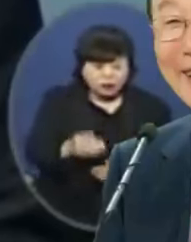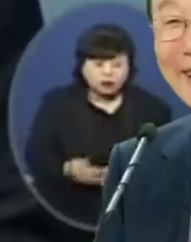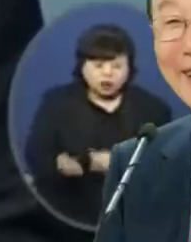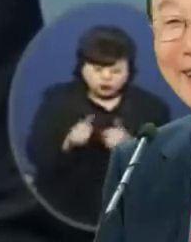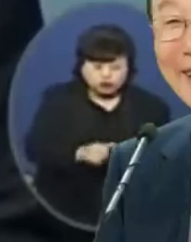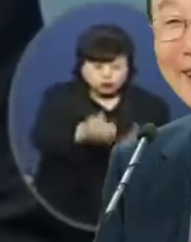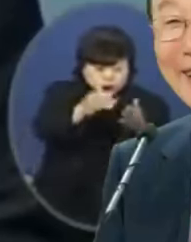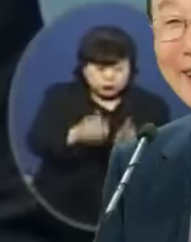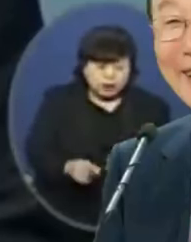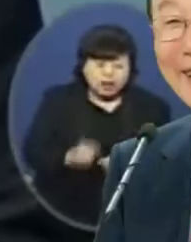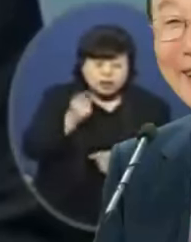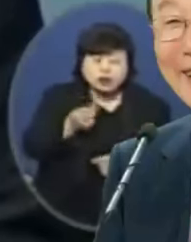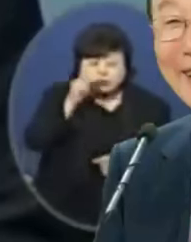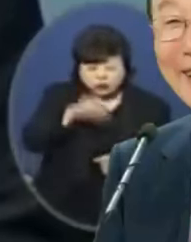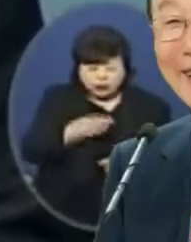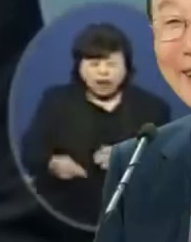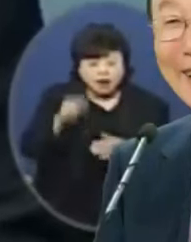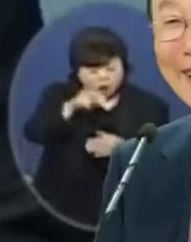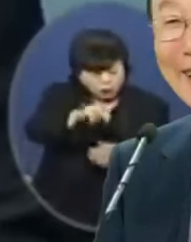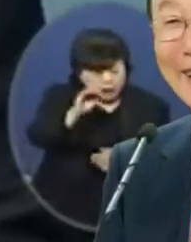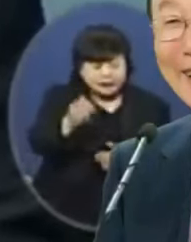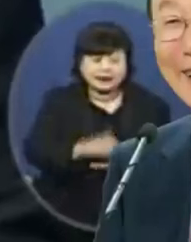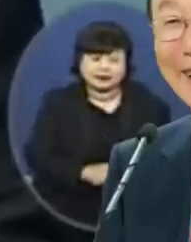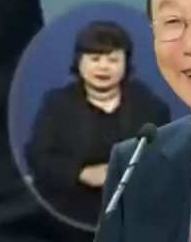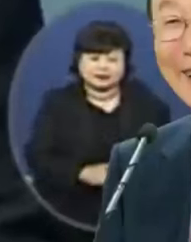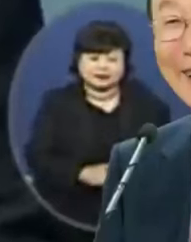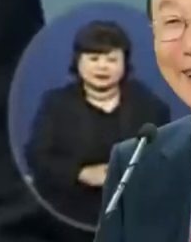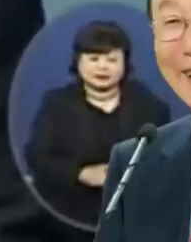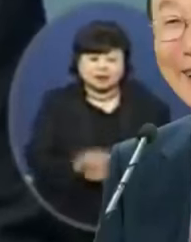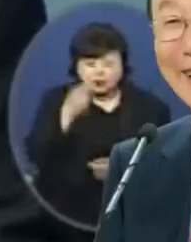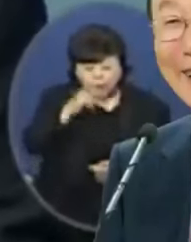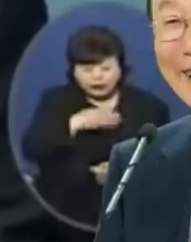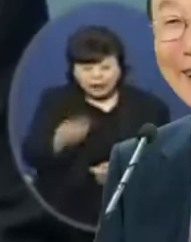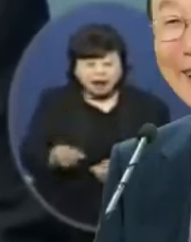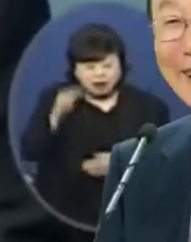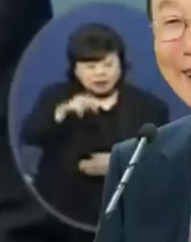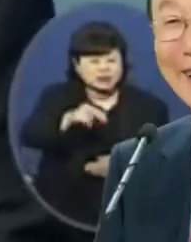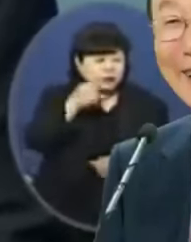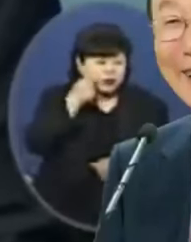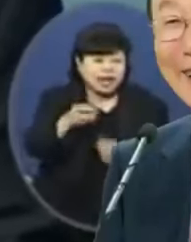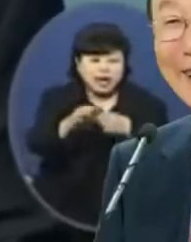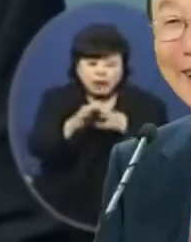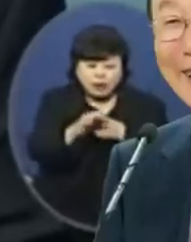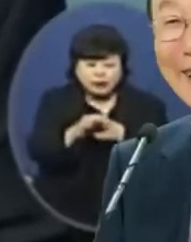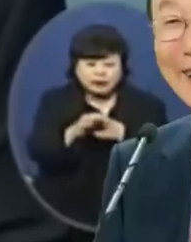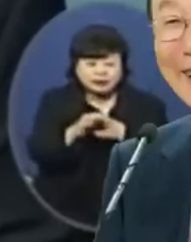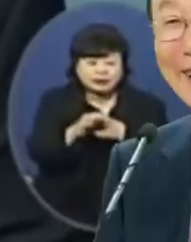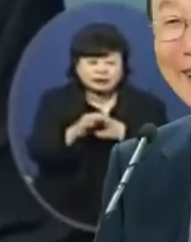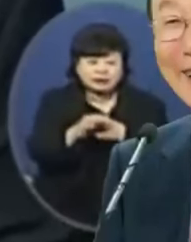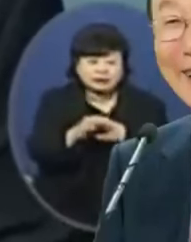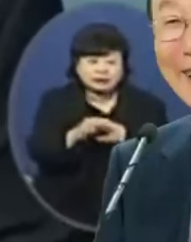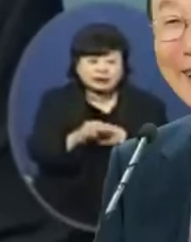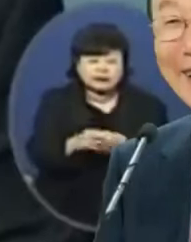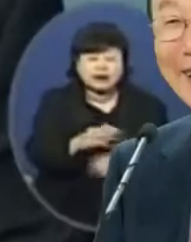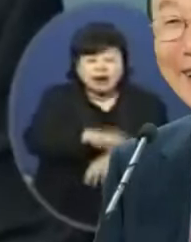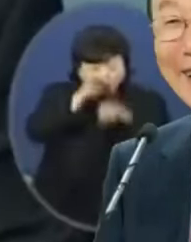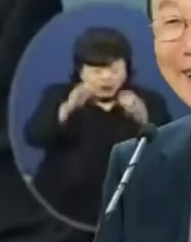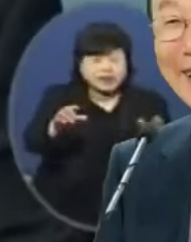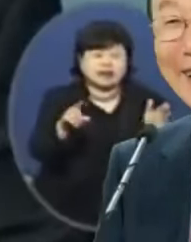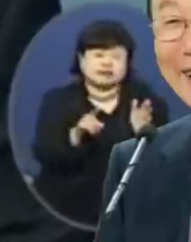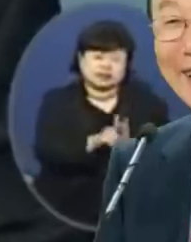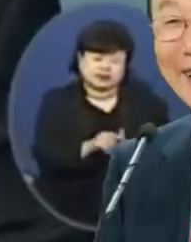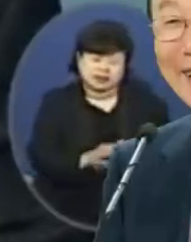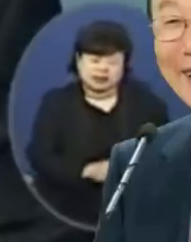죽음을 통해서 영원한 요단강을 건너가는 것입니다. 그런데 요단강을 건너가지 못하면 흠믿음이 되고 마는